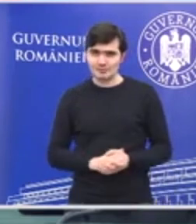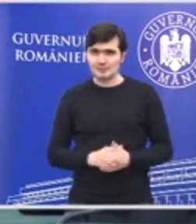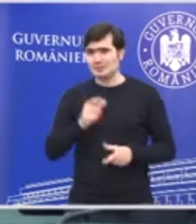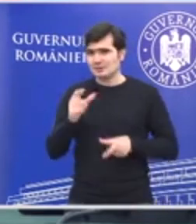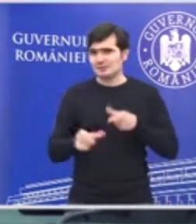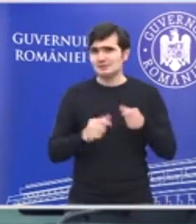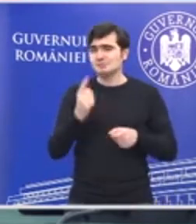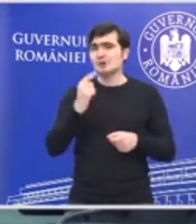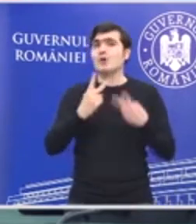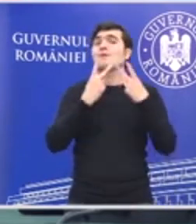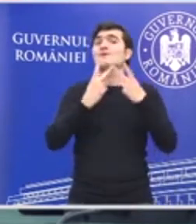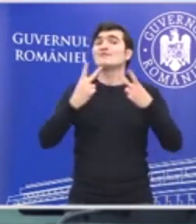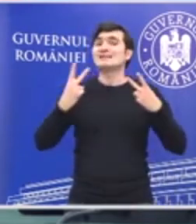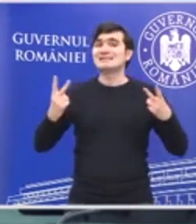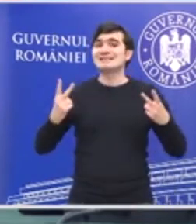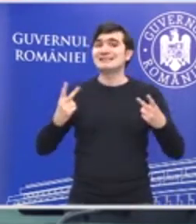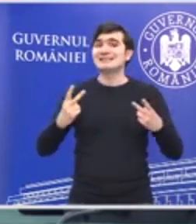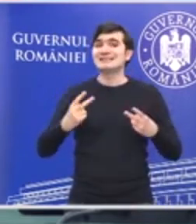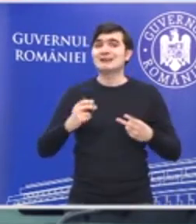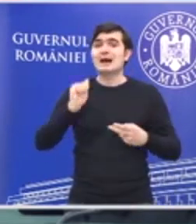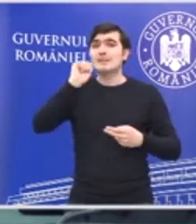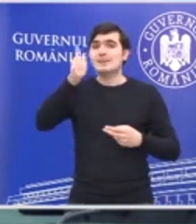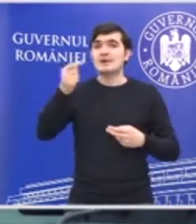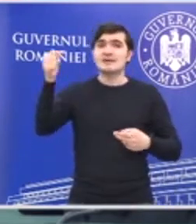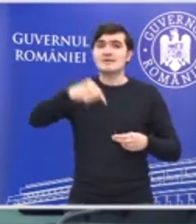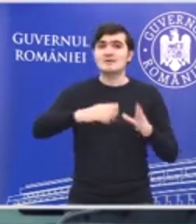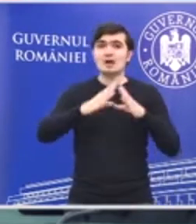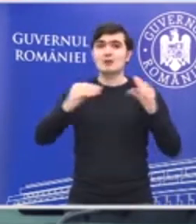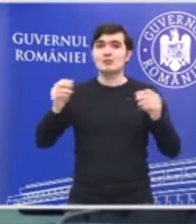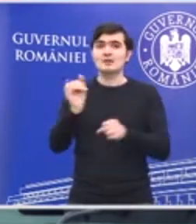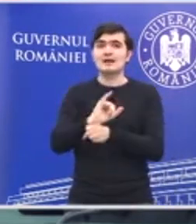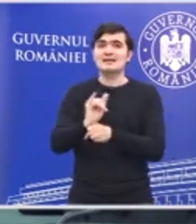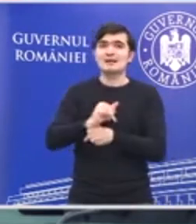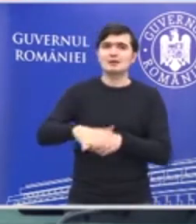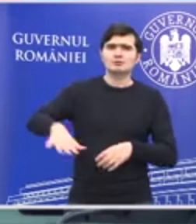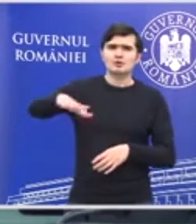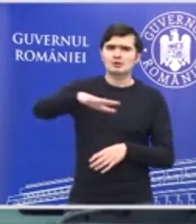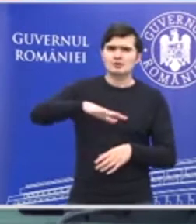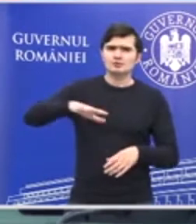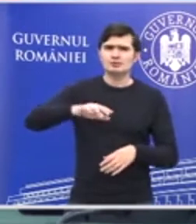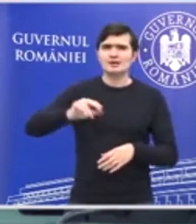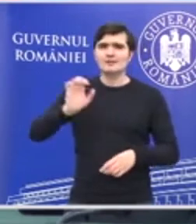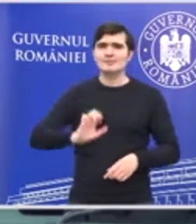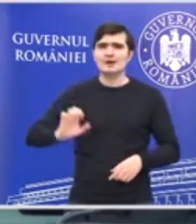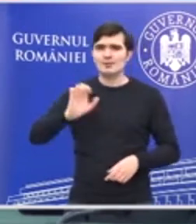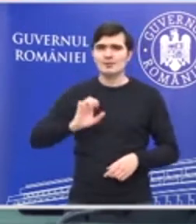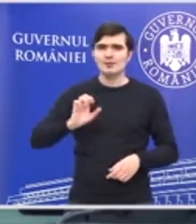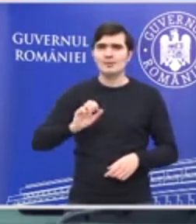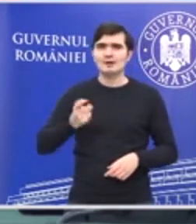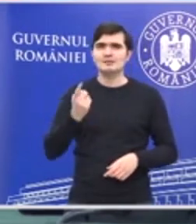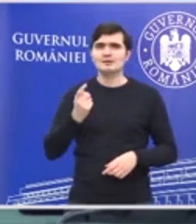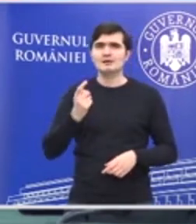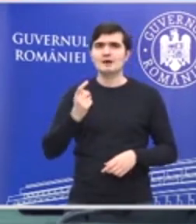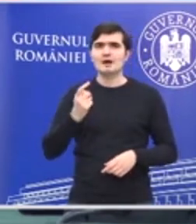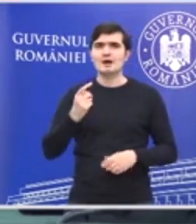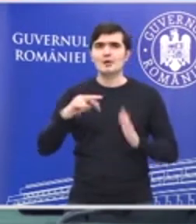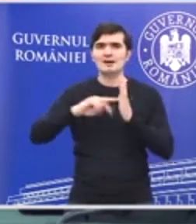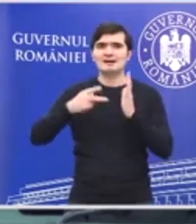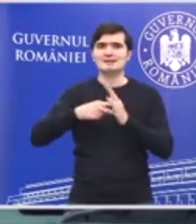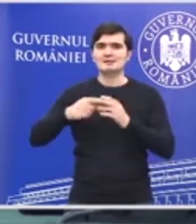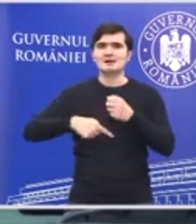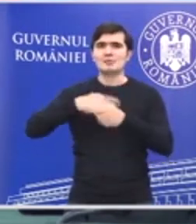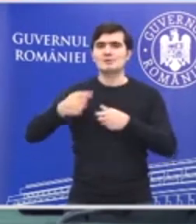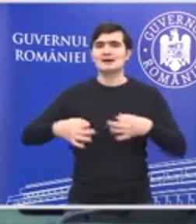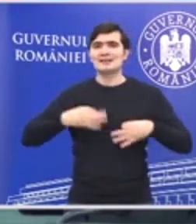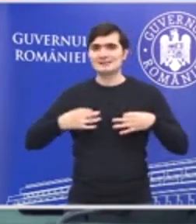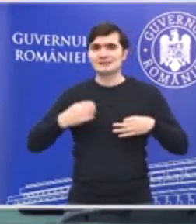care ar trebui să aibă loc mâine în România. Directorul regional pe Europa al Organizației Mondiale a Sănătății o